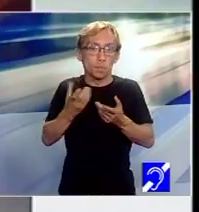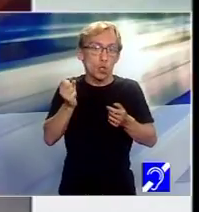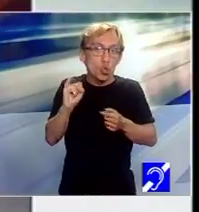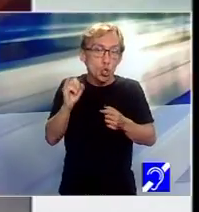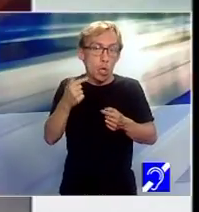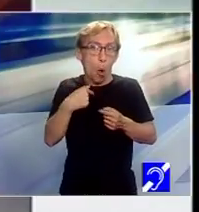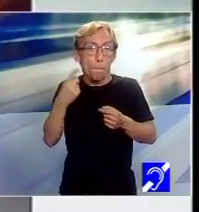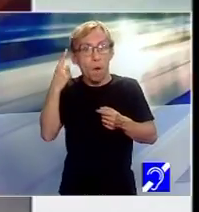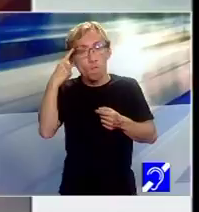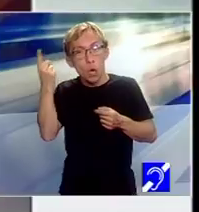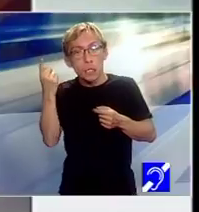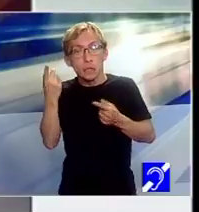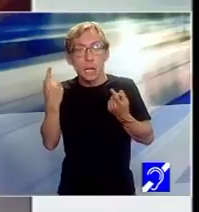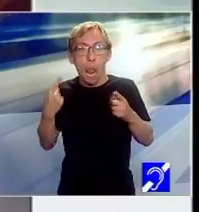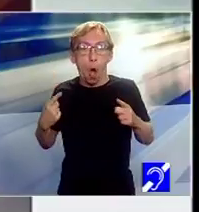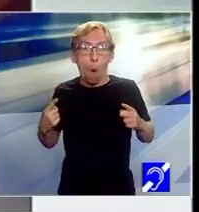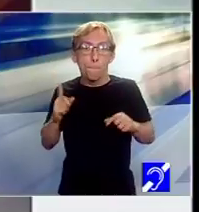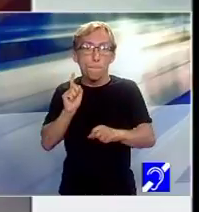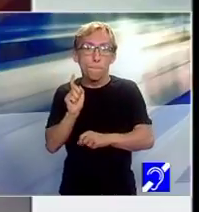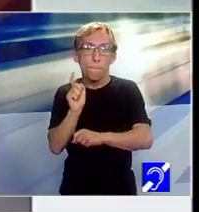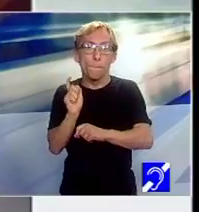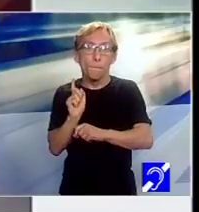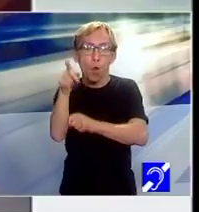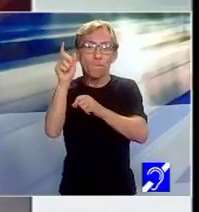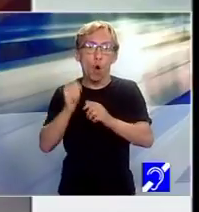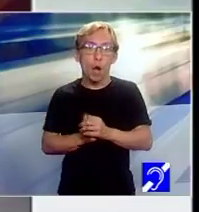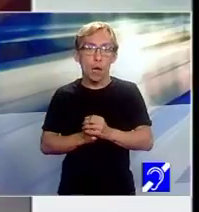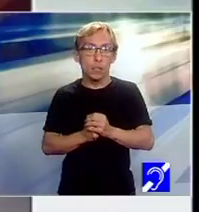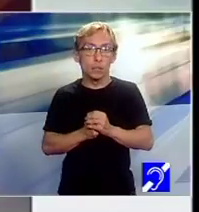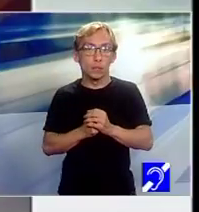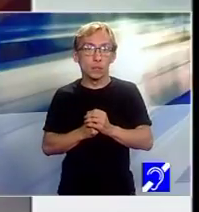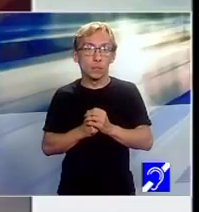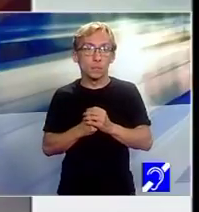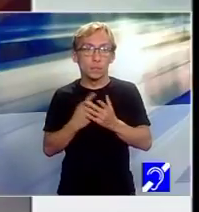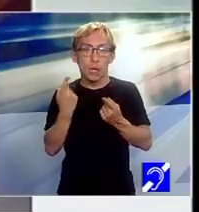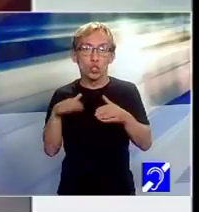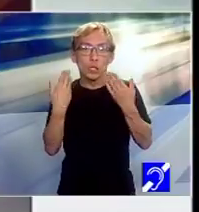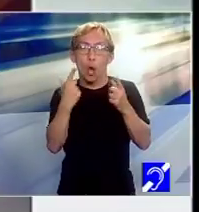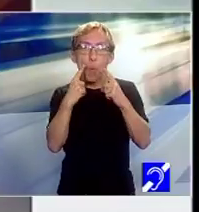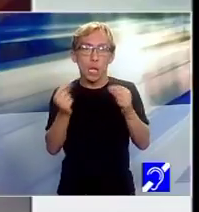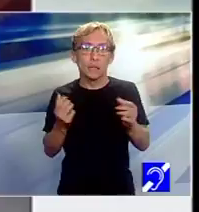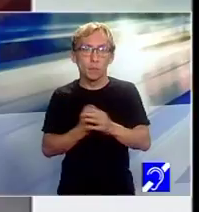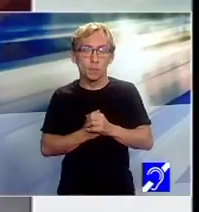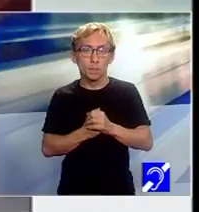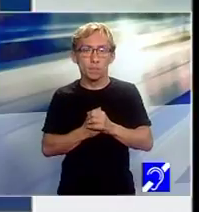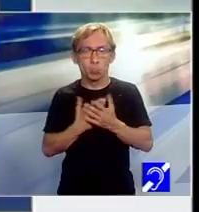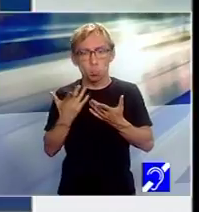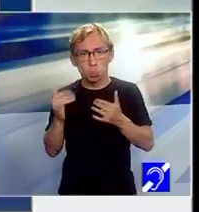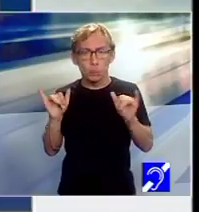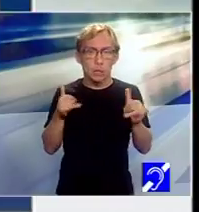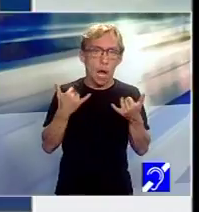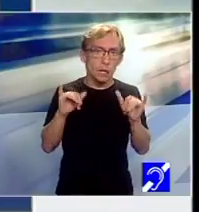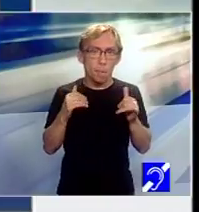provocare și o să îi dau un răspuns. Bun, s-a întâmplat.